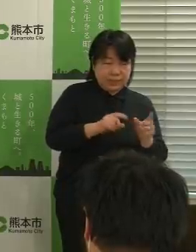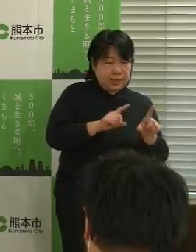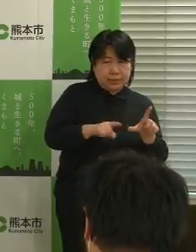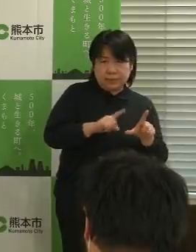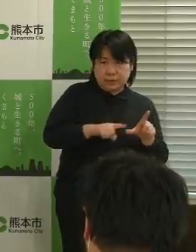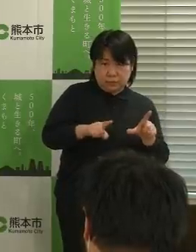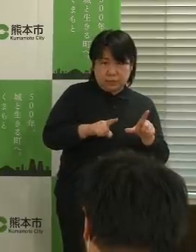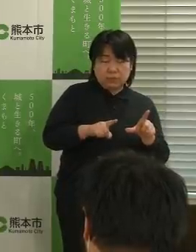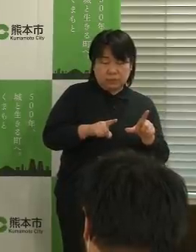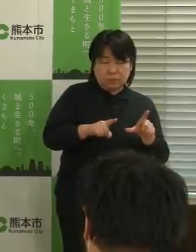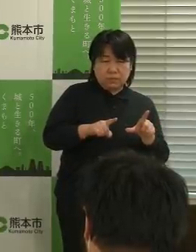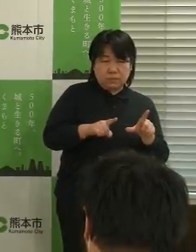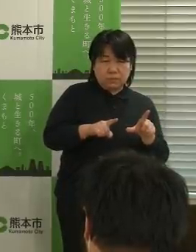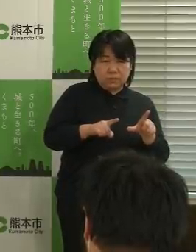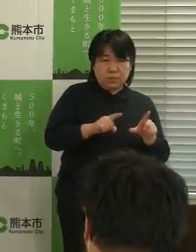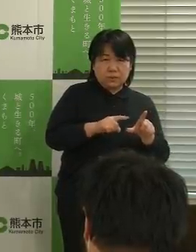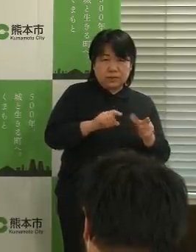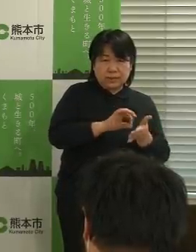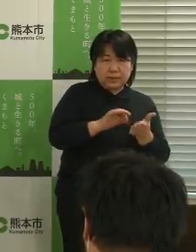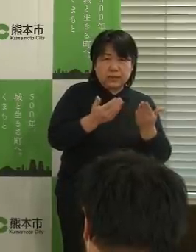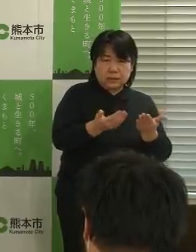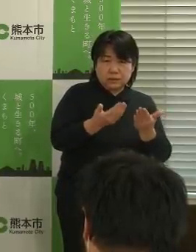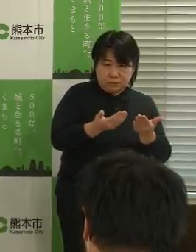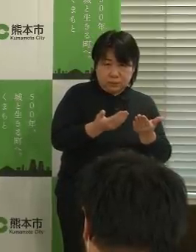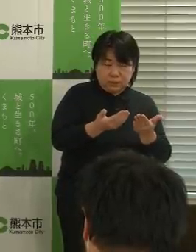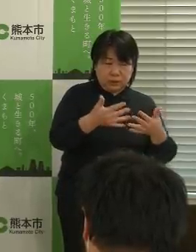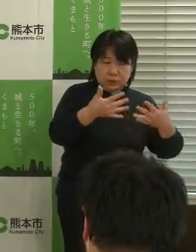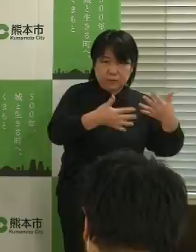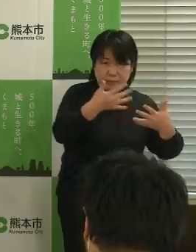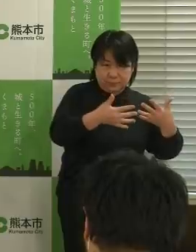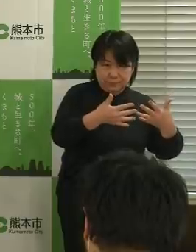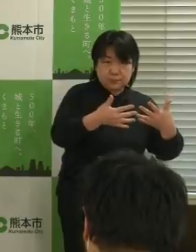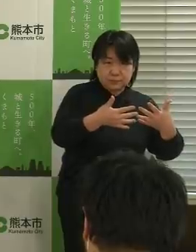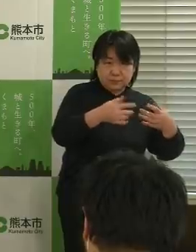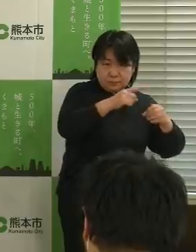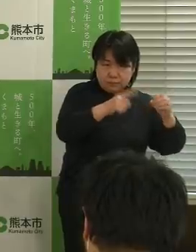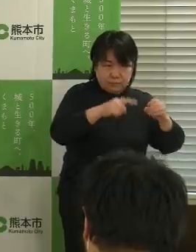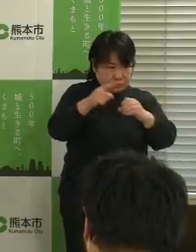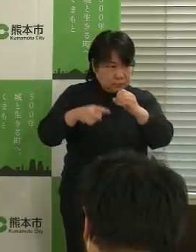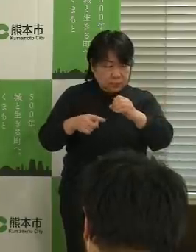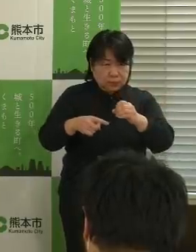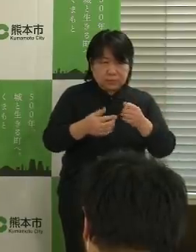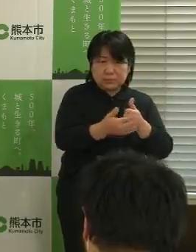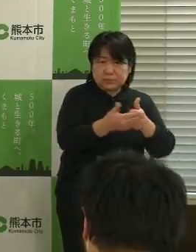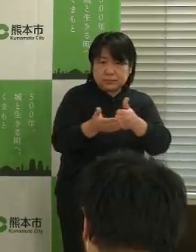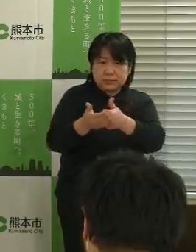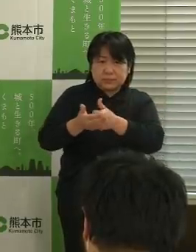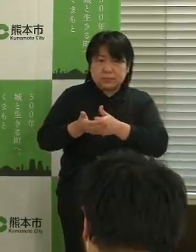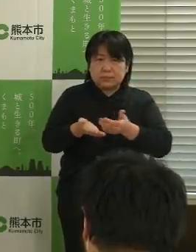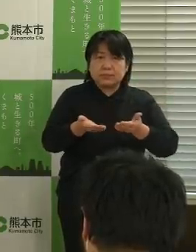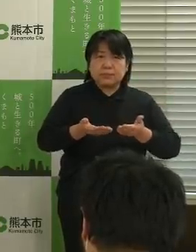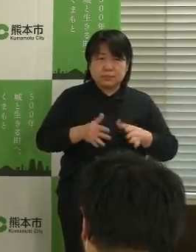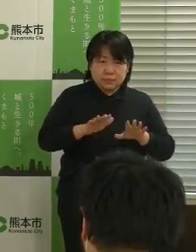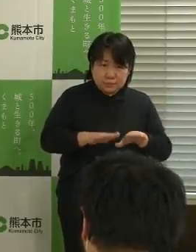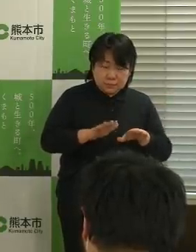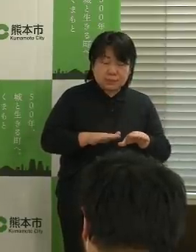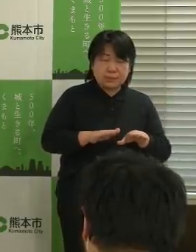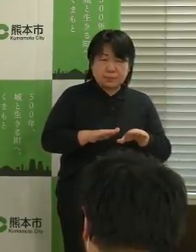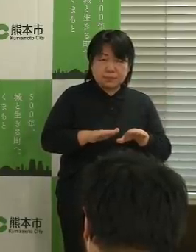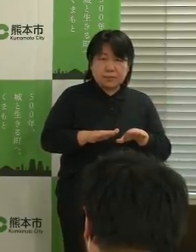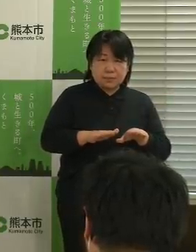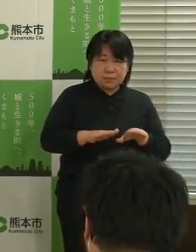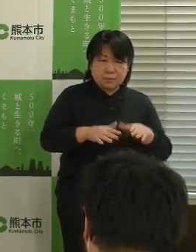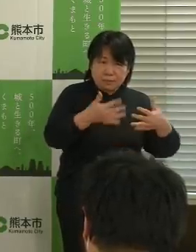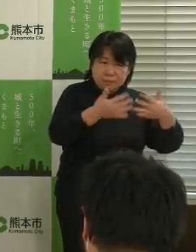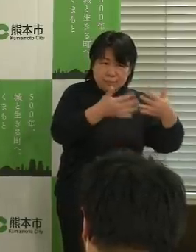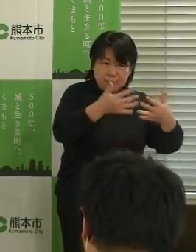使ったですね遠隔授業、それからテレビ局各局にですねご支援をいただきまして、今このテ